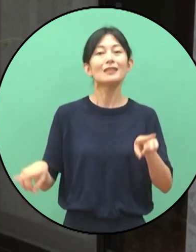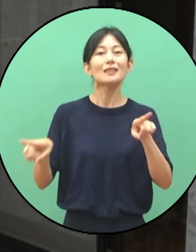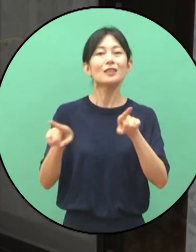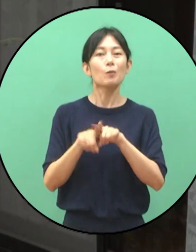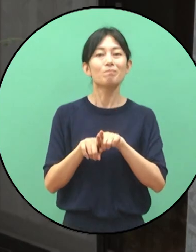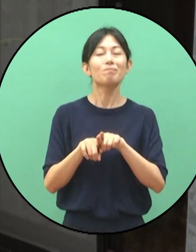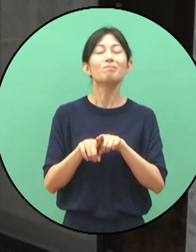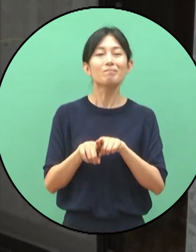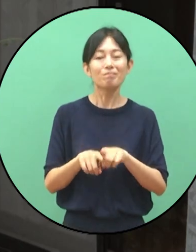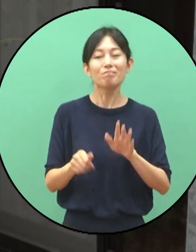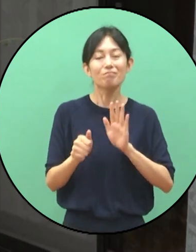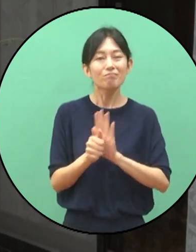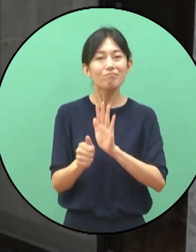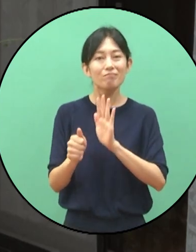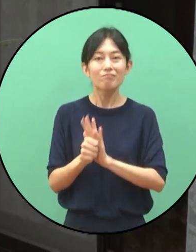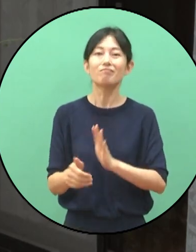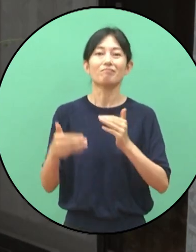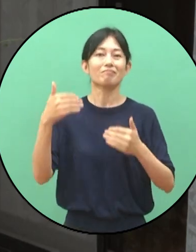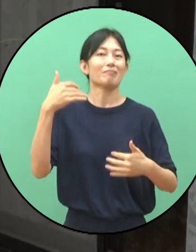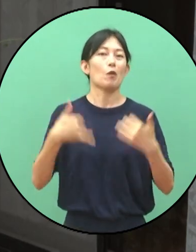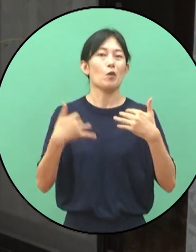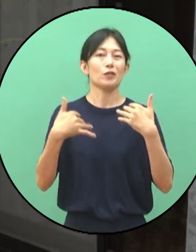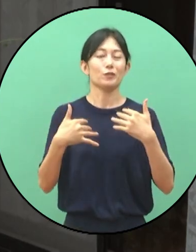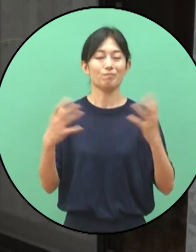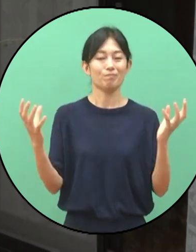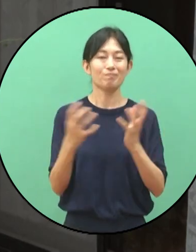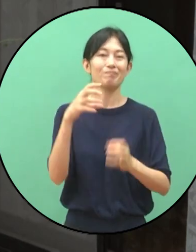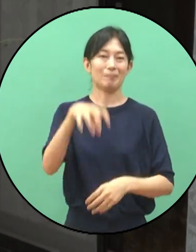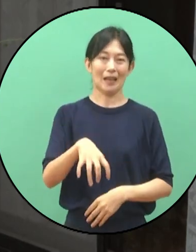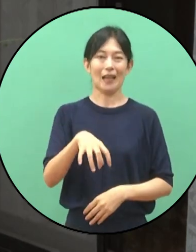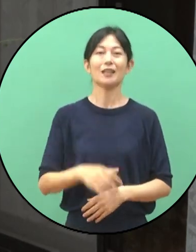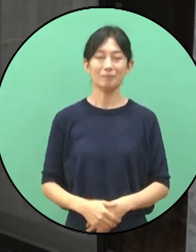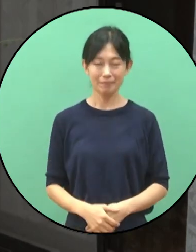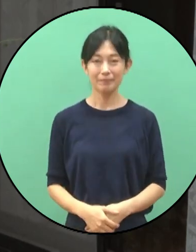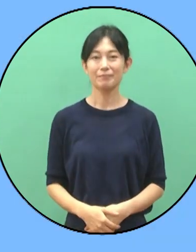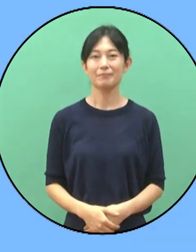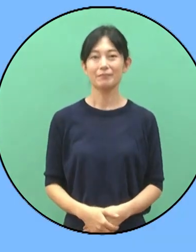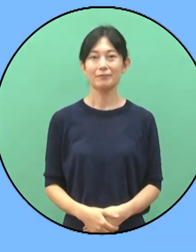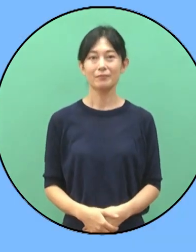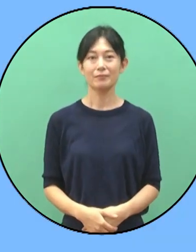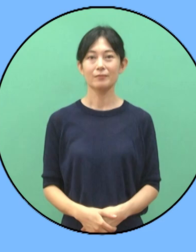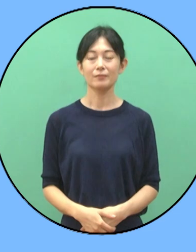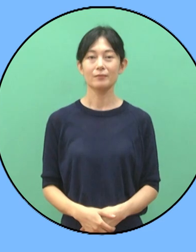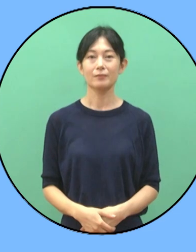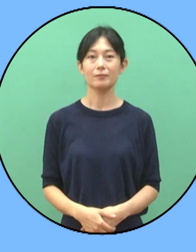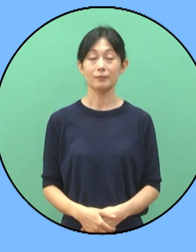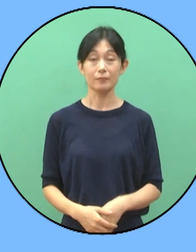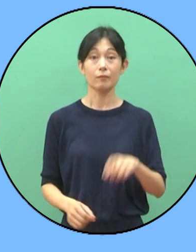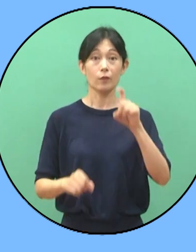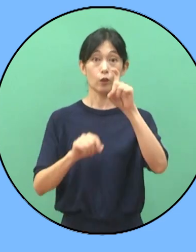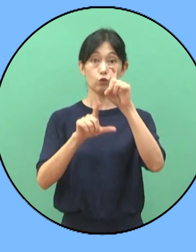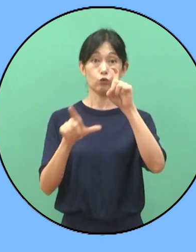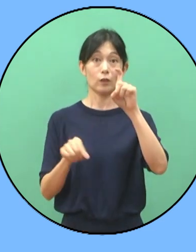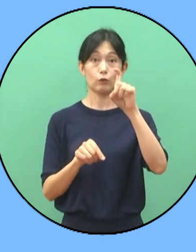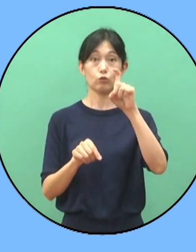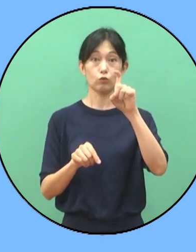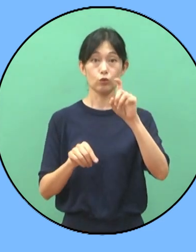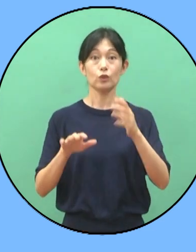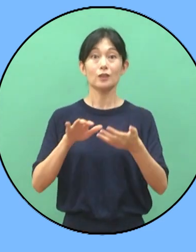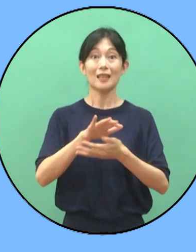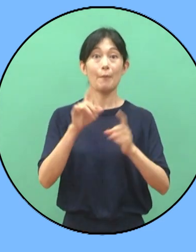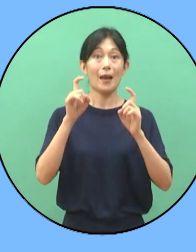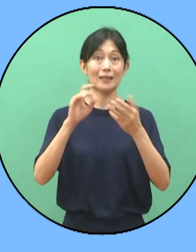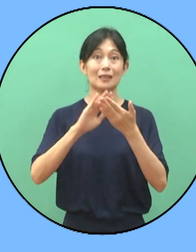ら楽しんでもらえる集い場になっております。 10月には ここ玉城町